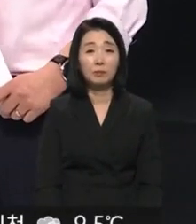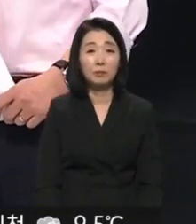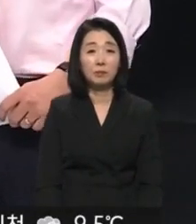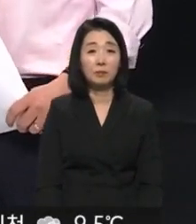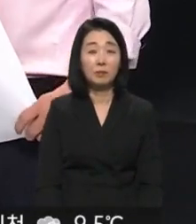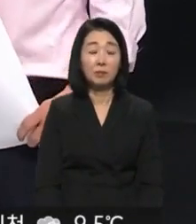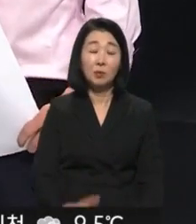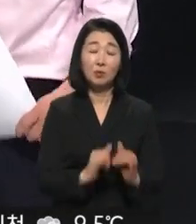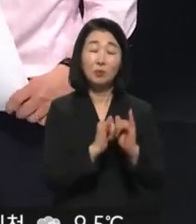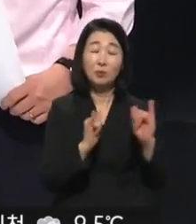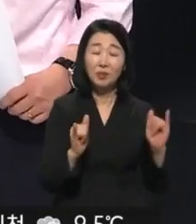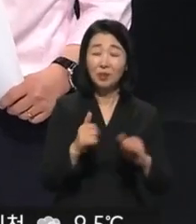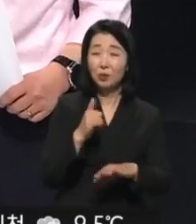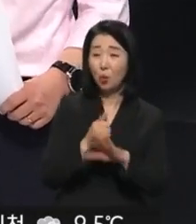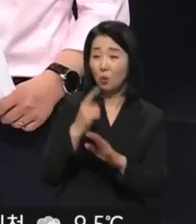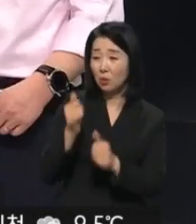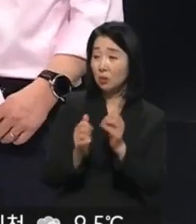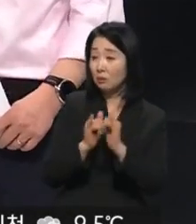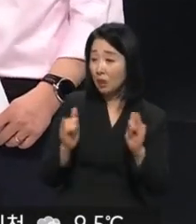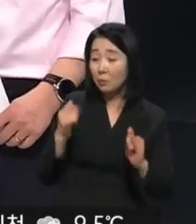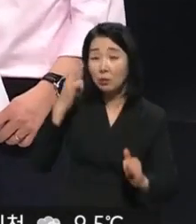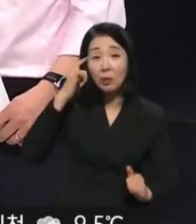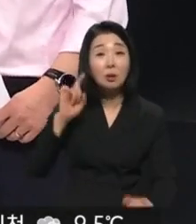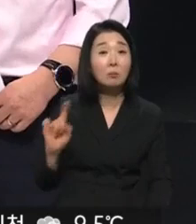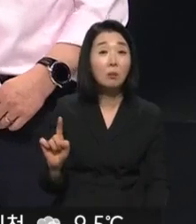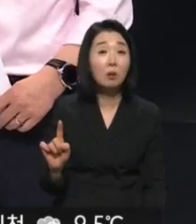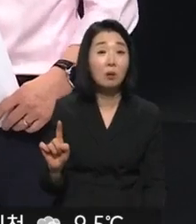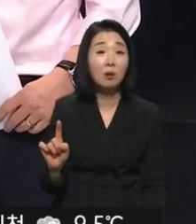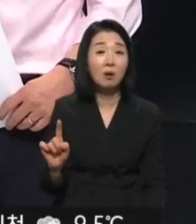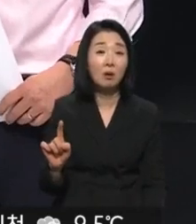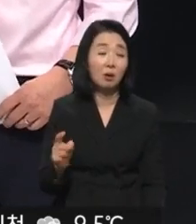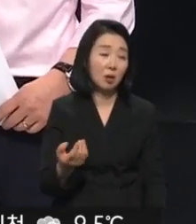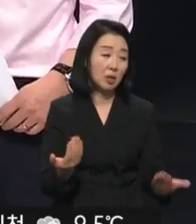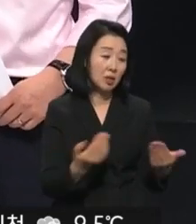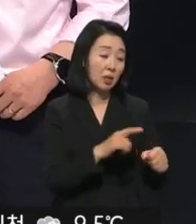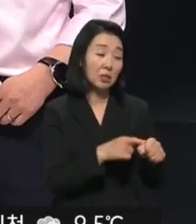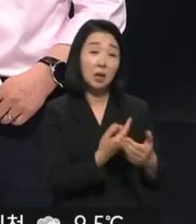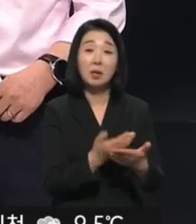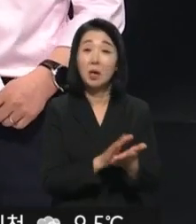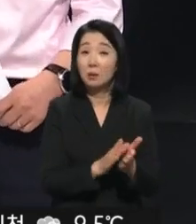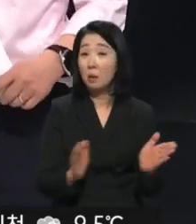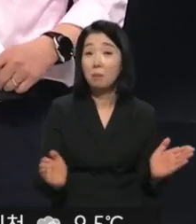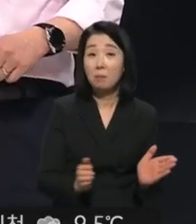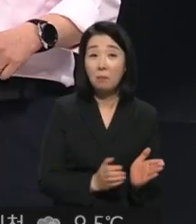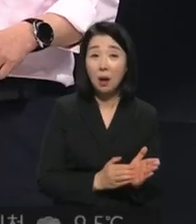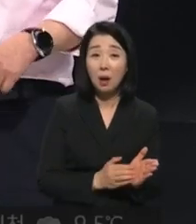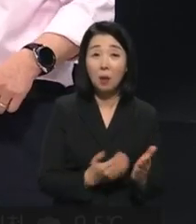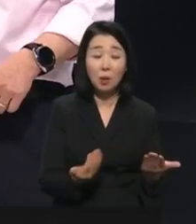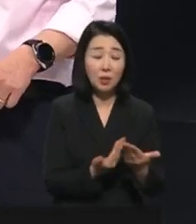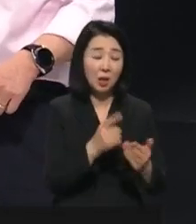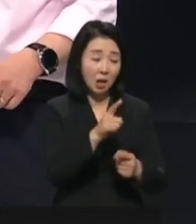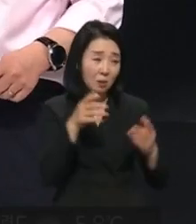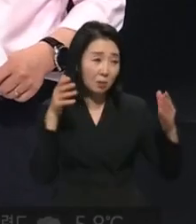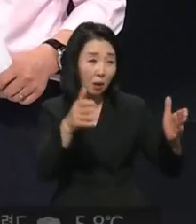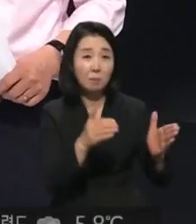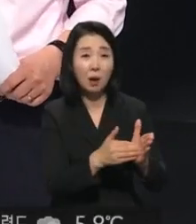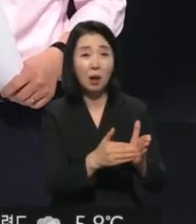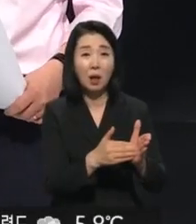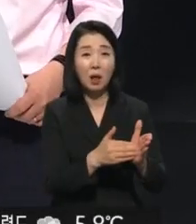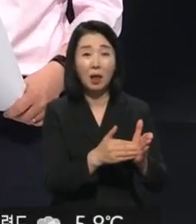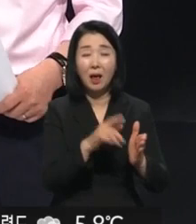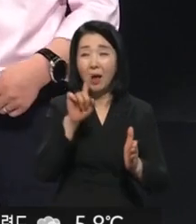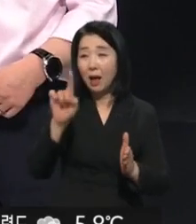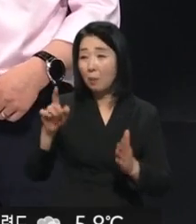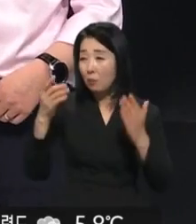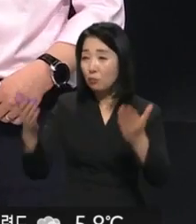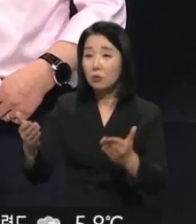국민들을 마루타로 생각하는 건 아니겠죠. 노동시간 개편 문제, 단순히 일을 몰아서 하고 푹 쉰다는